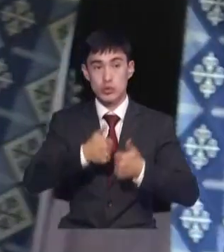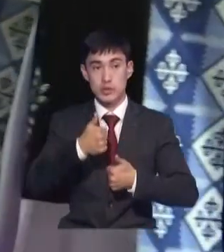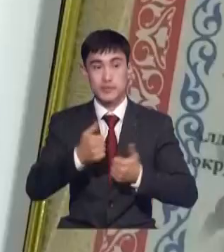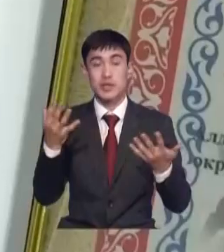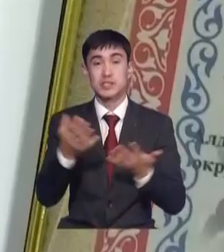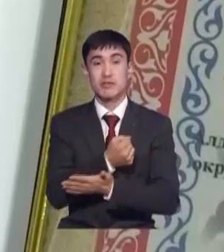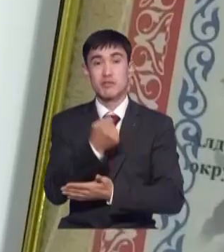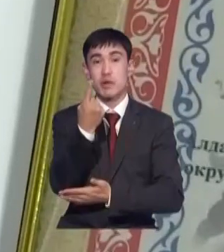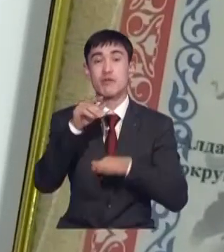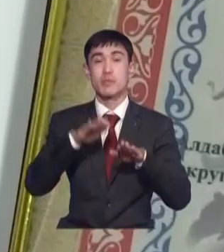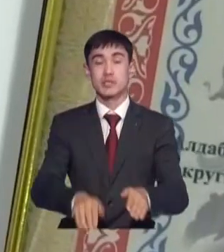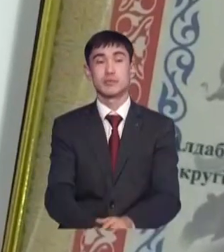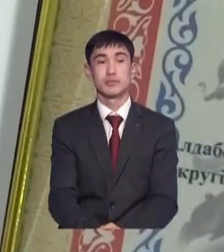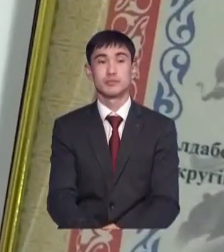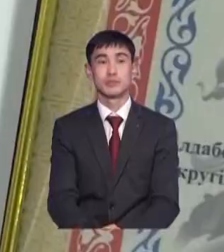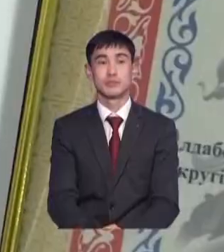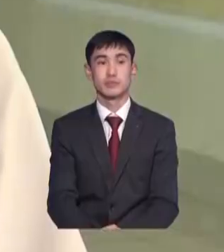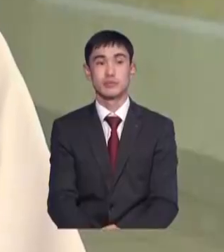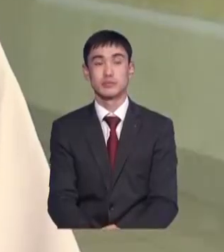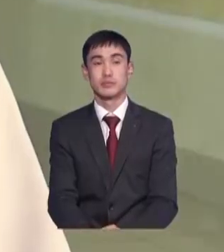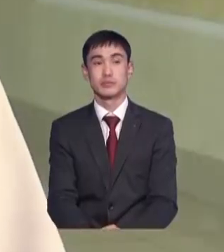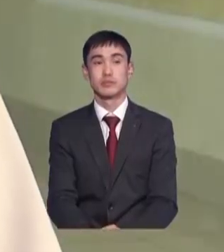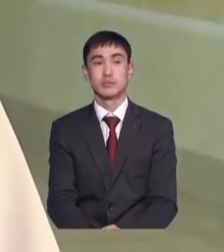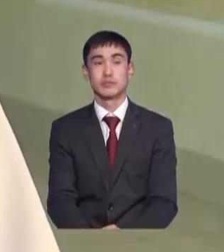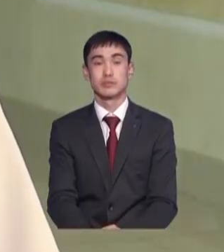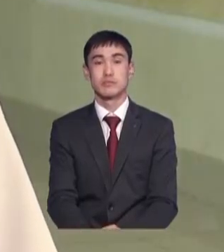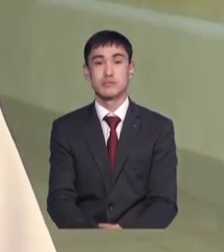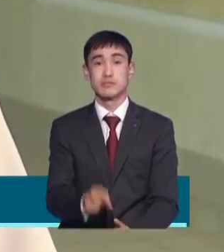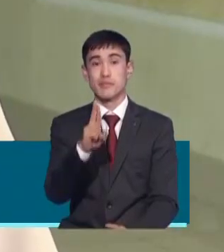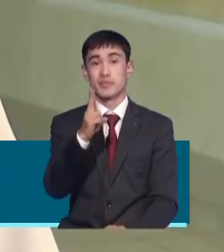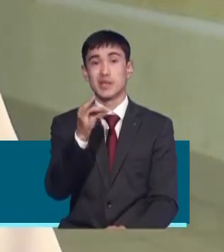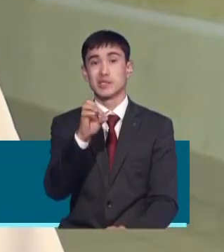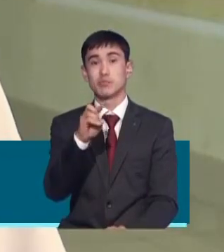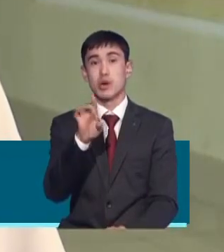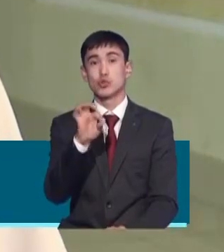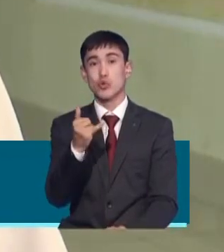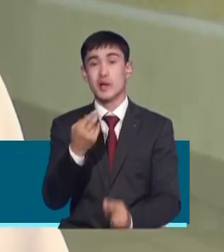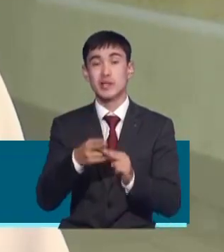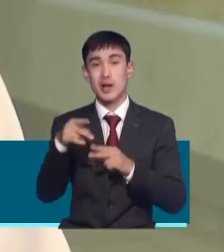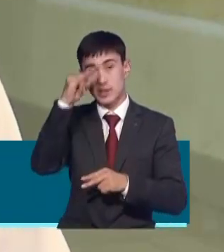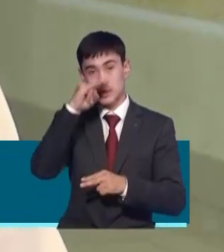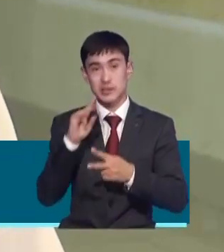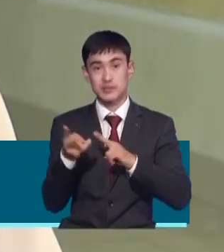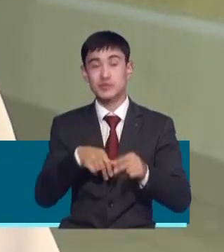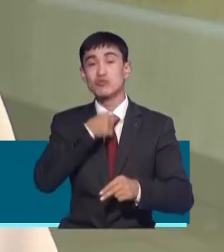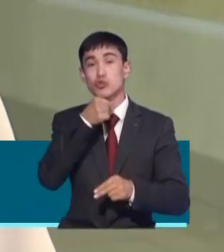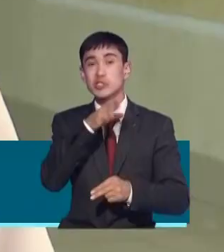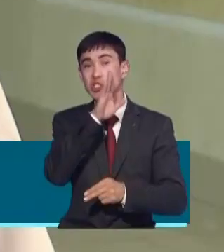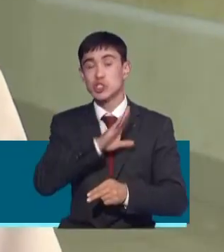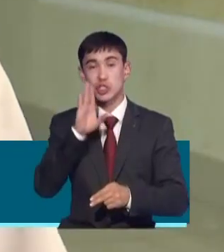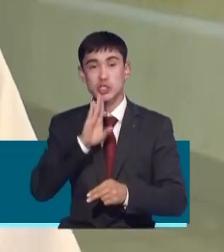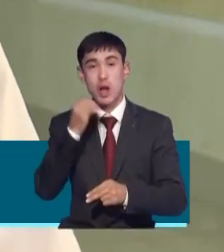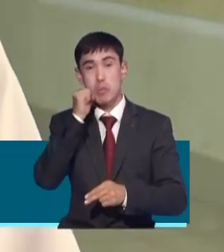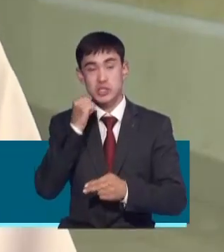и завоевал первое место. Кизбасу – это, наверное, танец, который танцуют взрослые женщины